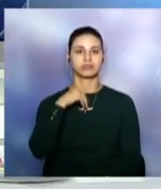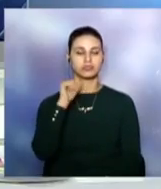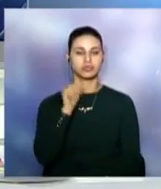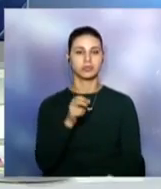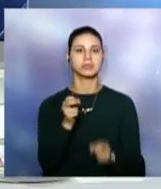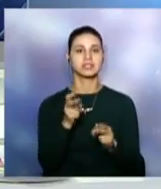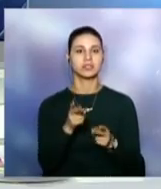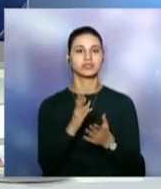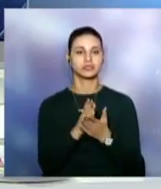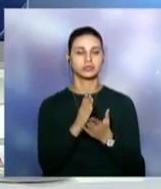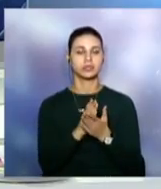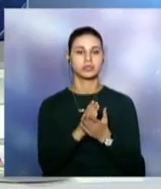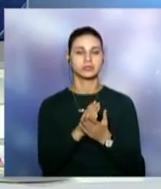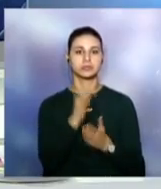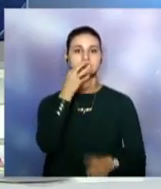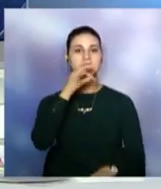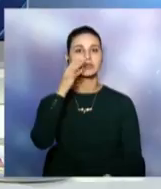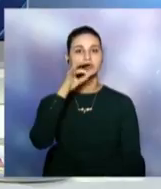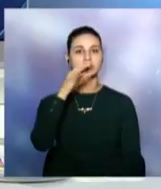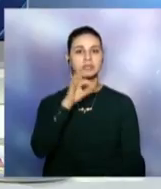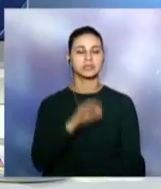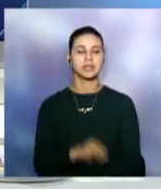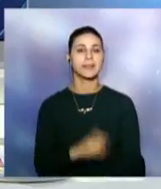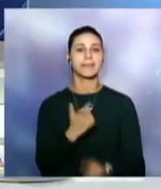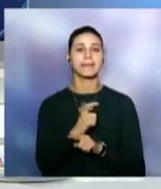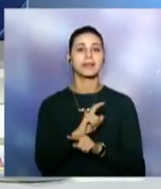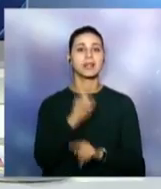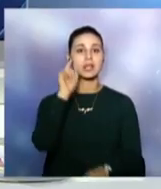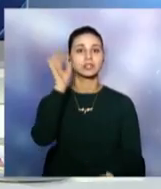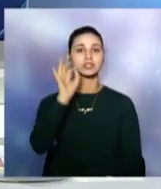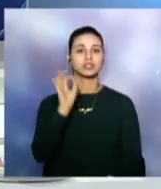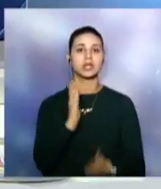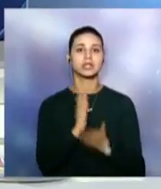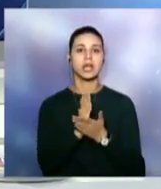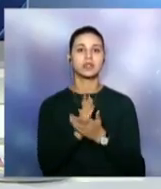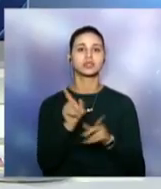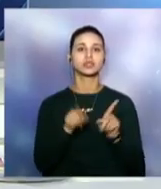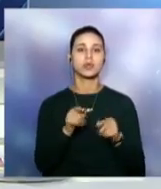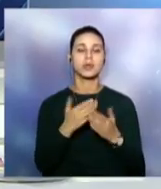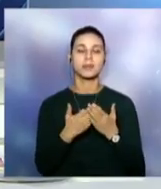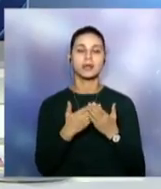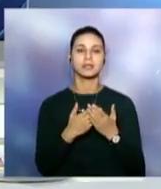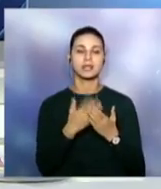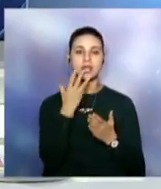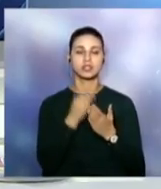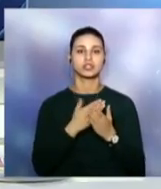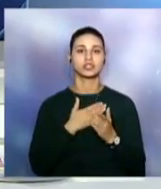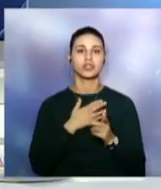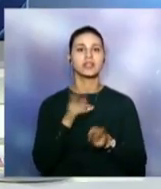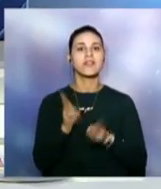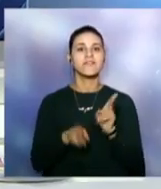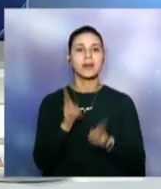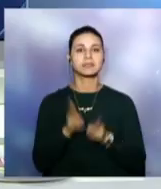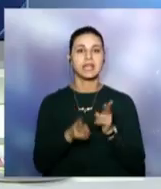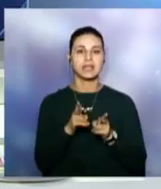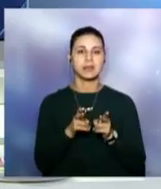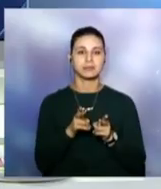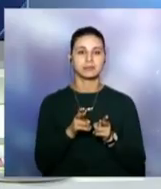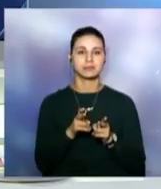გადასცდეს, როგორც ჩვენ ამბობთ ხოლმე, მზესუმზირა, ძალიან ხშირად არის ხოლმე, მაგალითად, ჩვენ ვამზადებთ სამზარეულოში